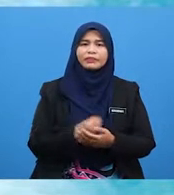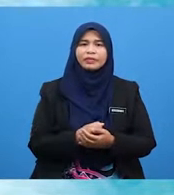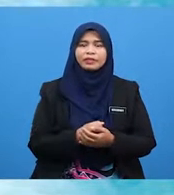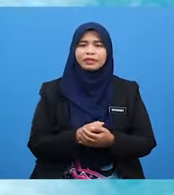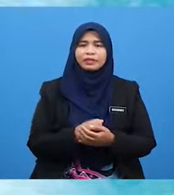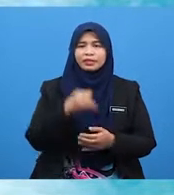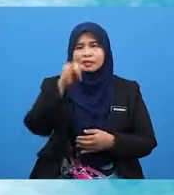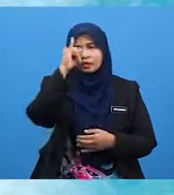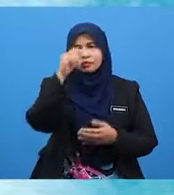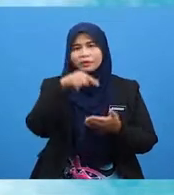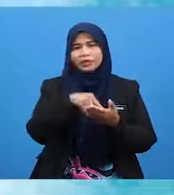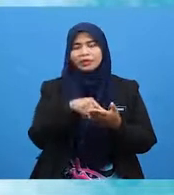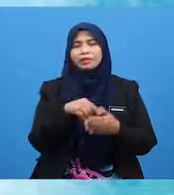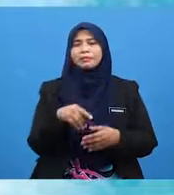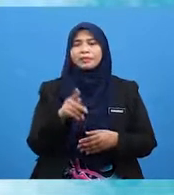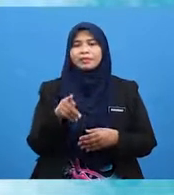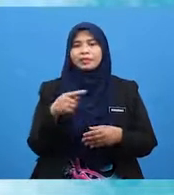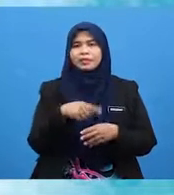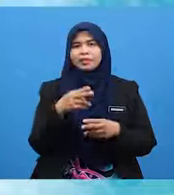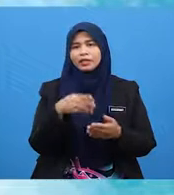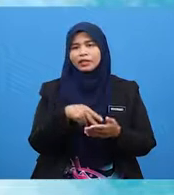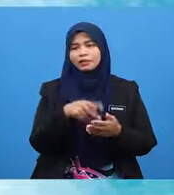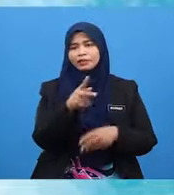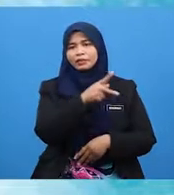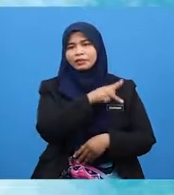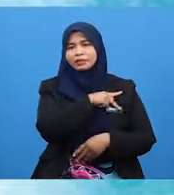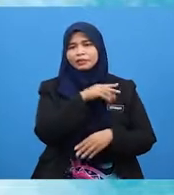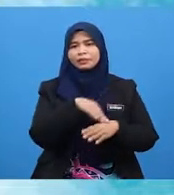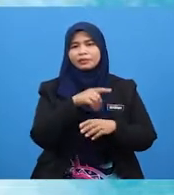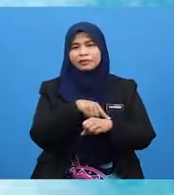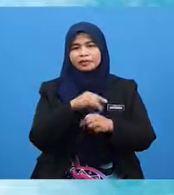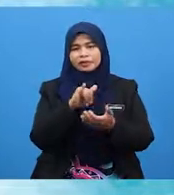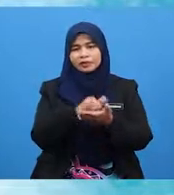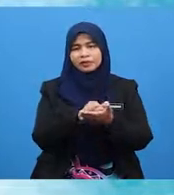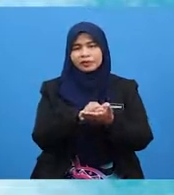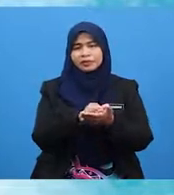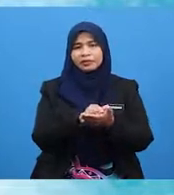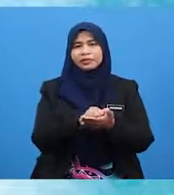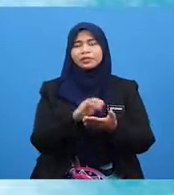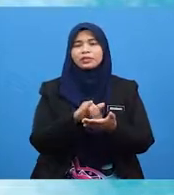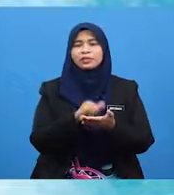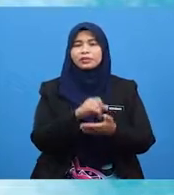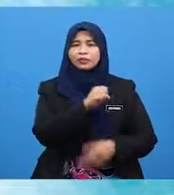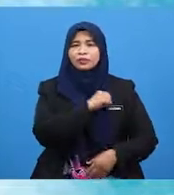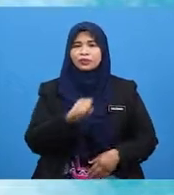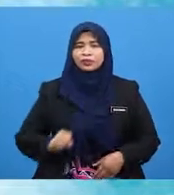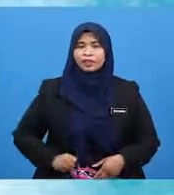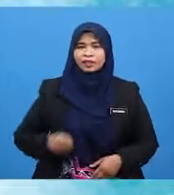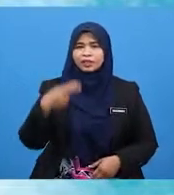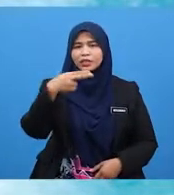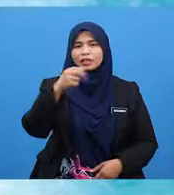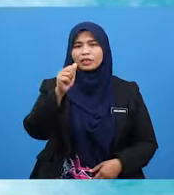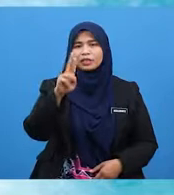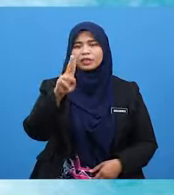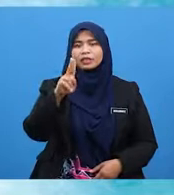Asy-Syafi'i pernah dihadapkan kepada pemerintah pada masa itu, iaitu Sultan Harun Ar-Rashid,